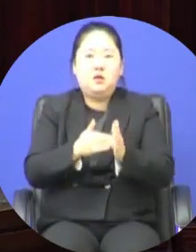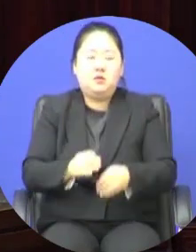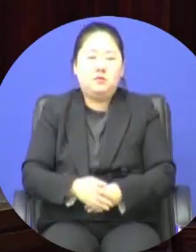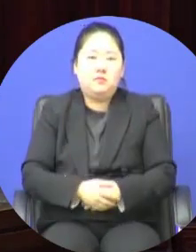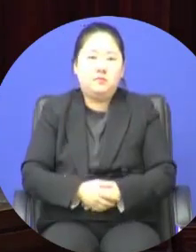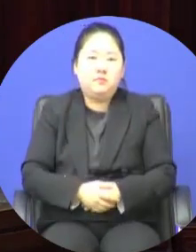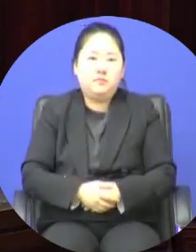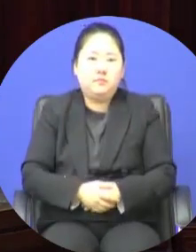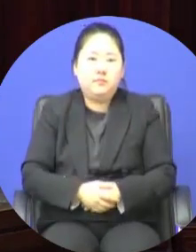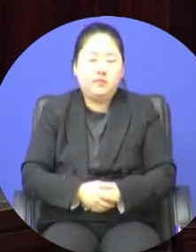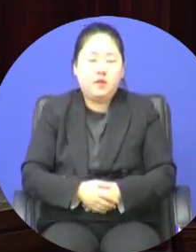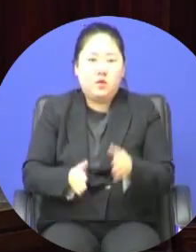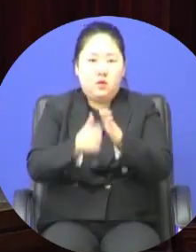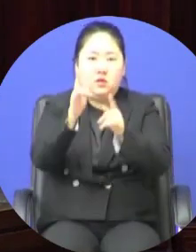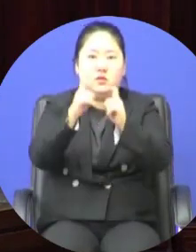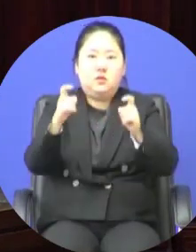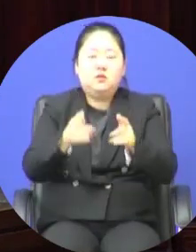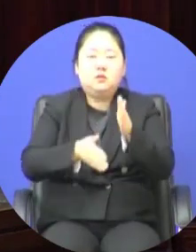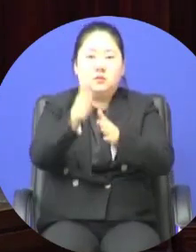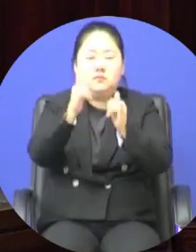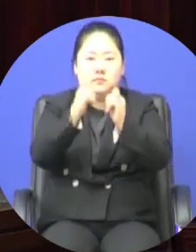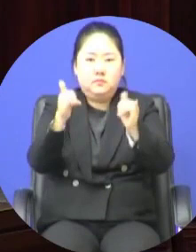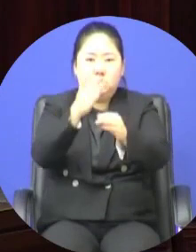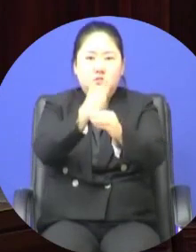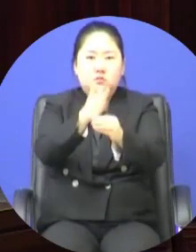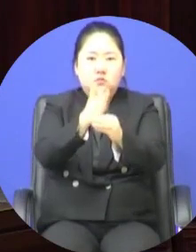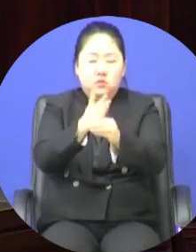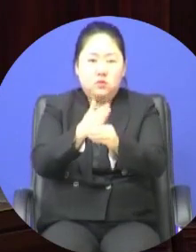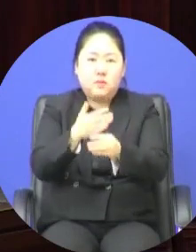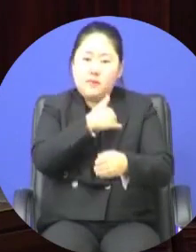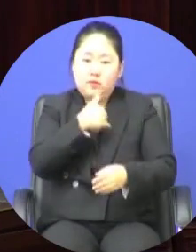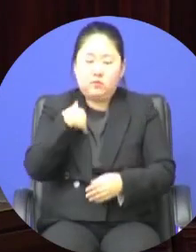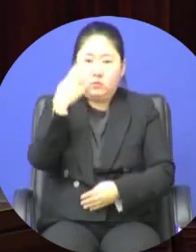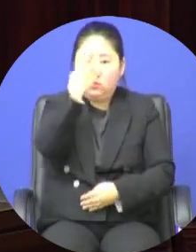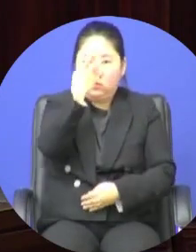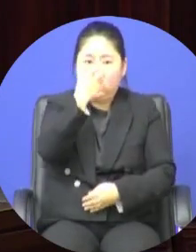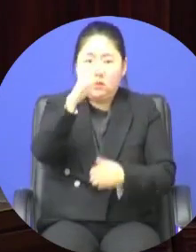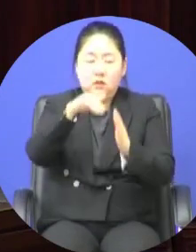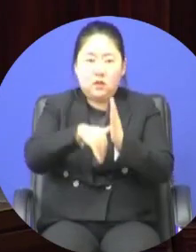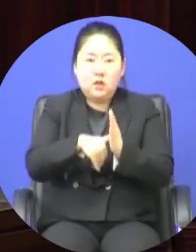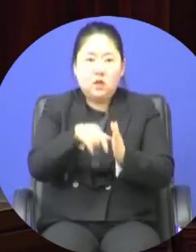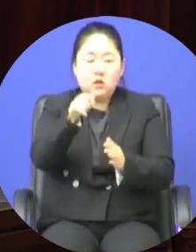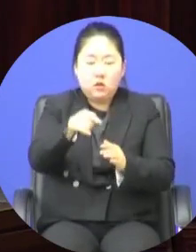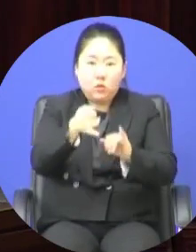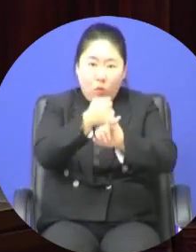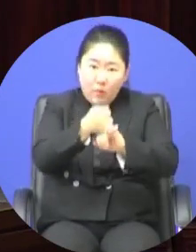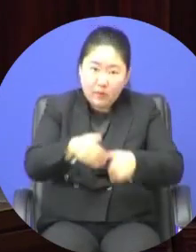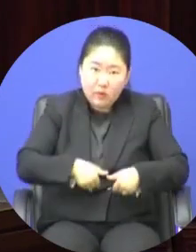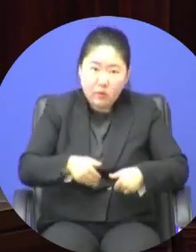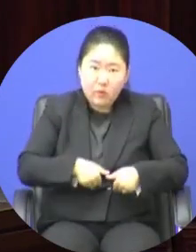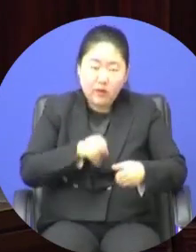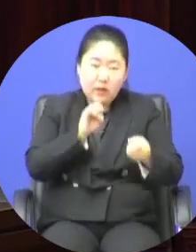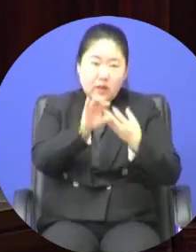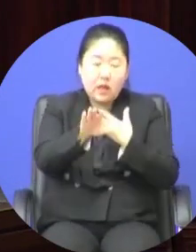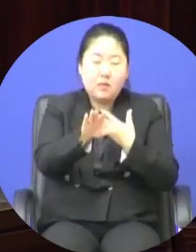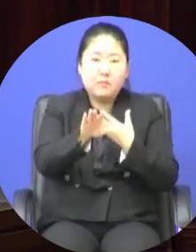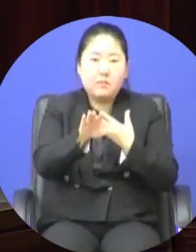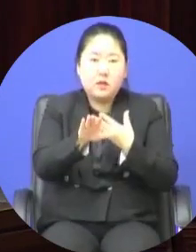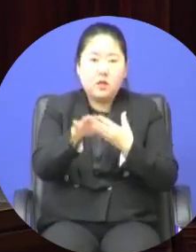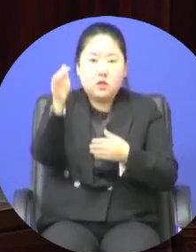동시에 화성 시민을 대상으로 한 무상교통 이용 만족도 조사에서 무상교통 정책이 필요하다라고 답한 시민이